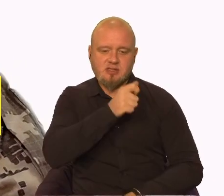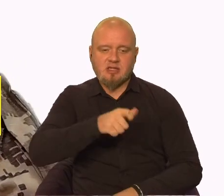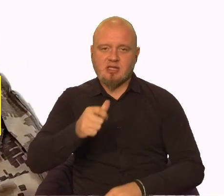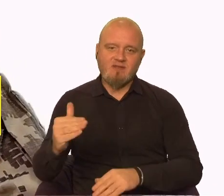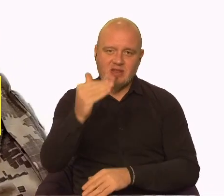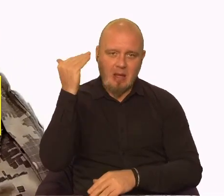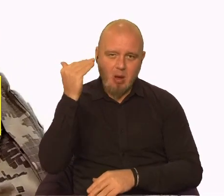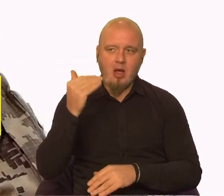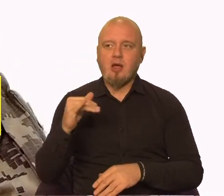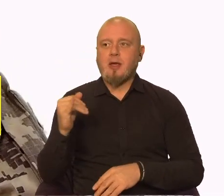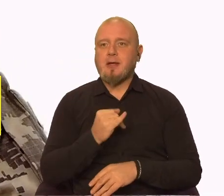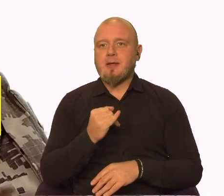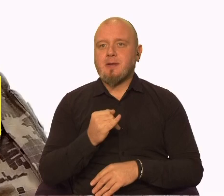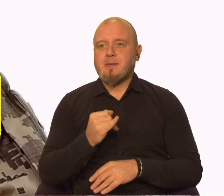і